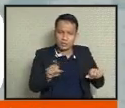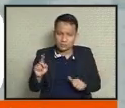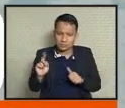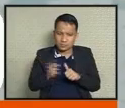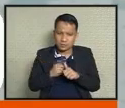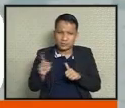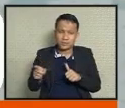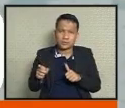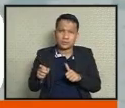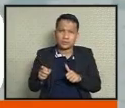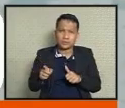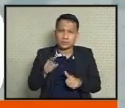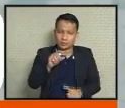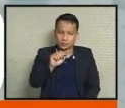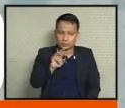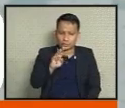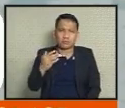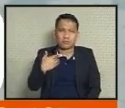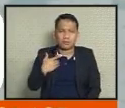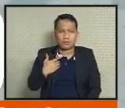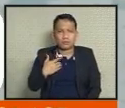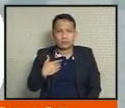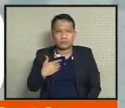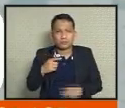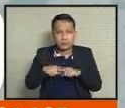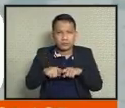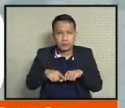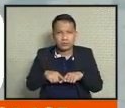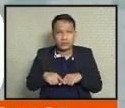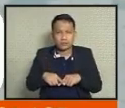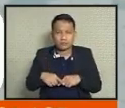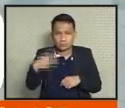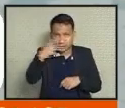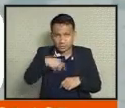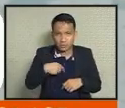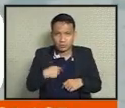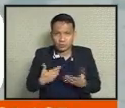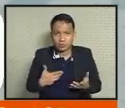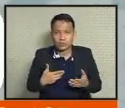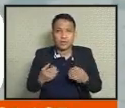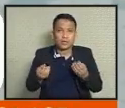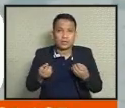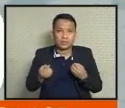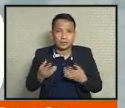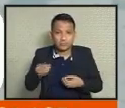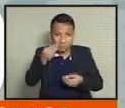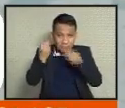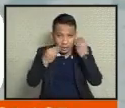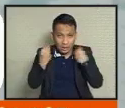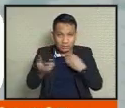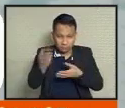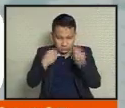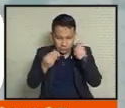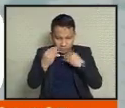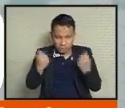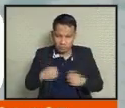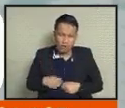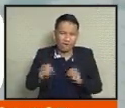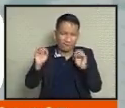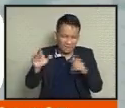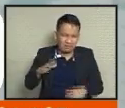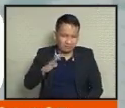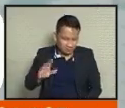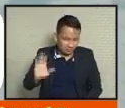po na squammy ako, wala pong problema. Yung kaya lang daw po may tsura kasi dahil sa sangkatutak na makeup ko daw, wala pong problema yun, sir.